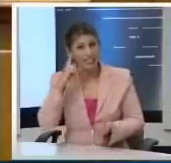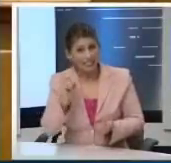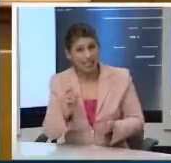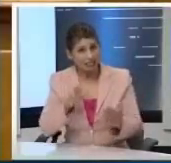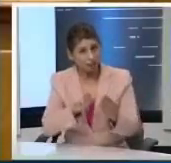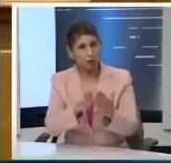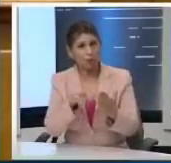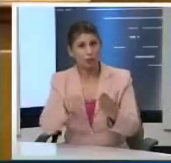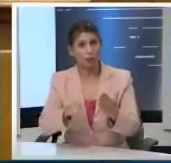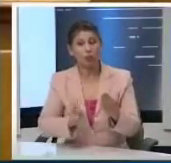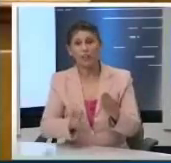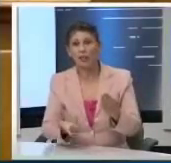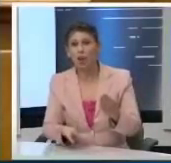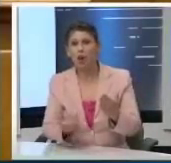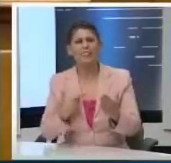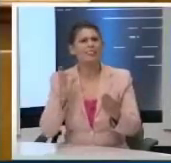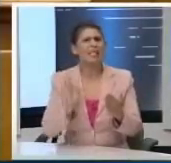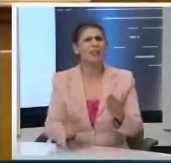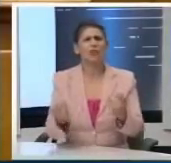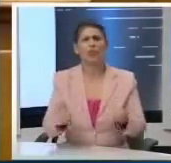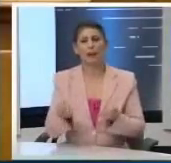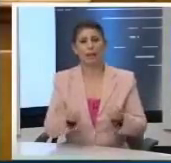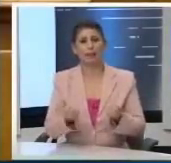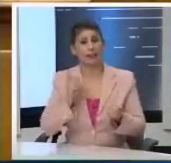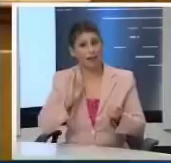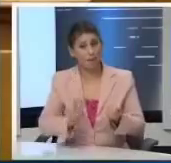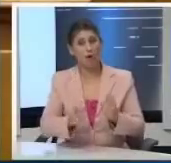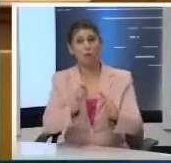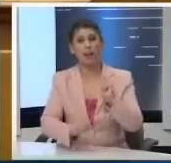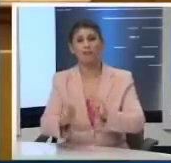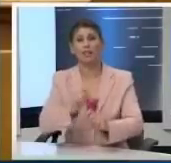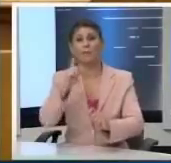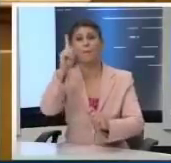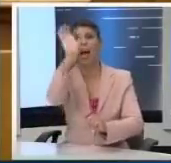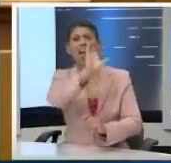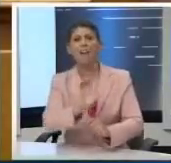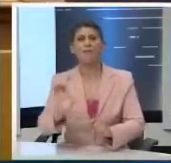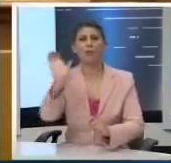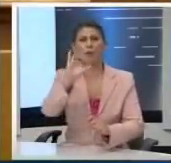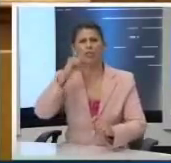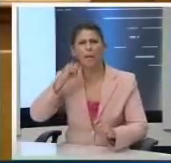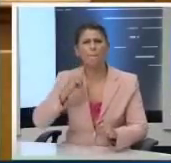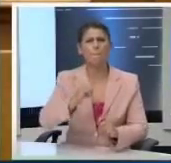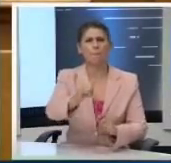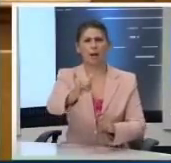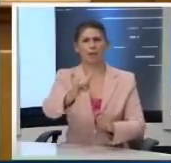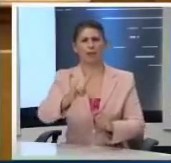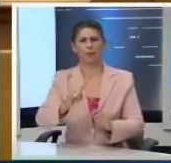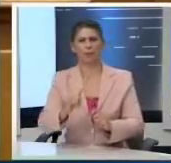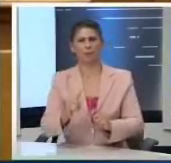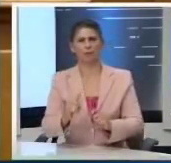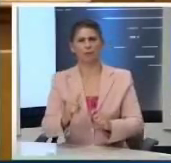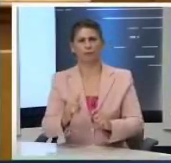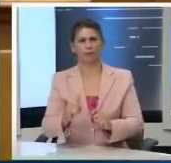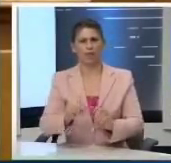να το αντιμετωπίσετε αυτό το κίνδυνο. Τι ακριβώς θα κάνετε για να μπορούμε να φτιάξουμε μια Ευρώπη που για πάντα θα πάει στην πάντα